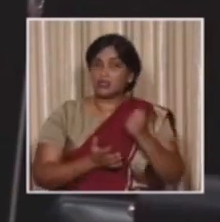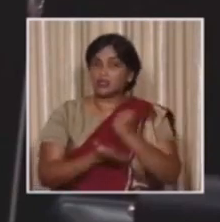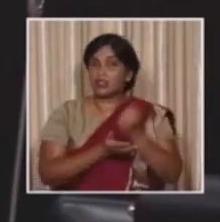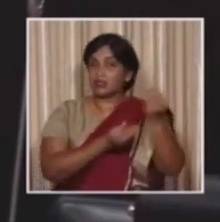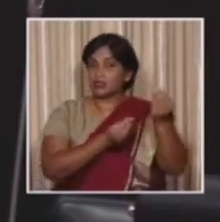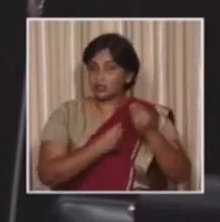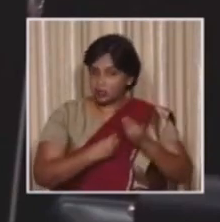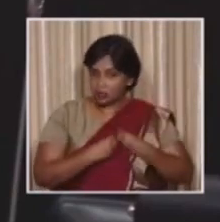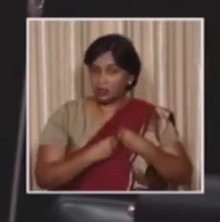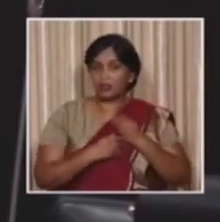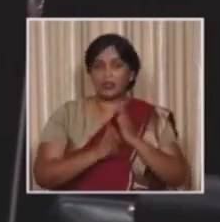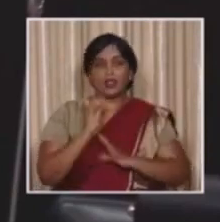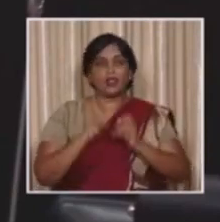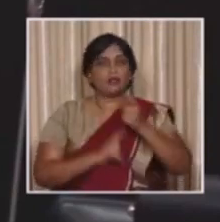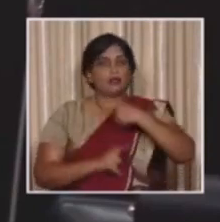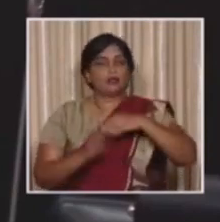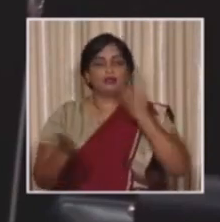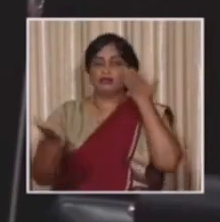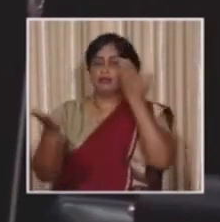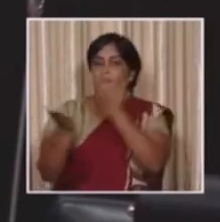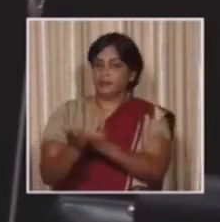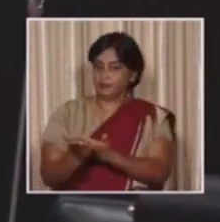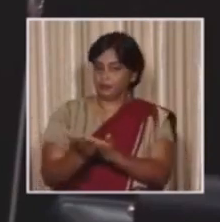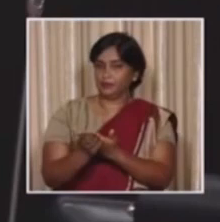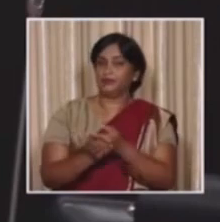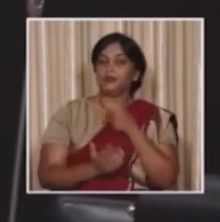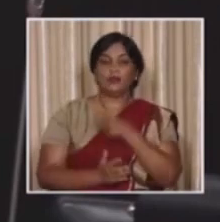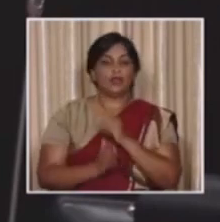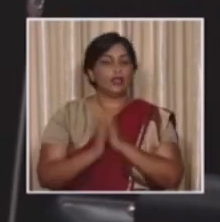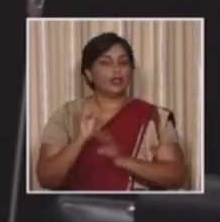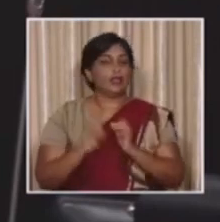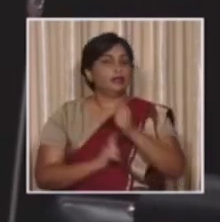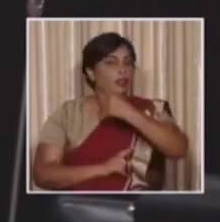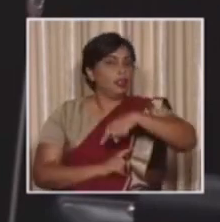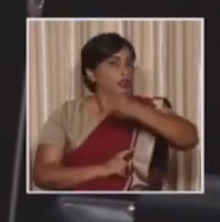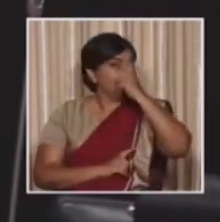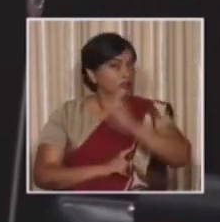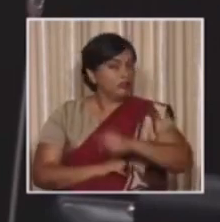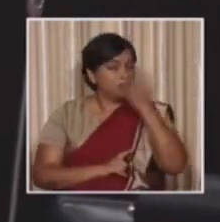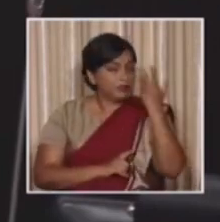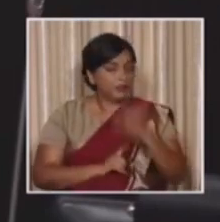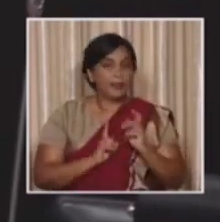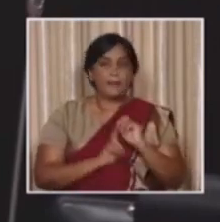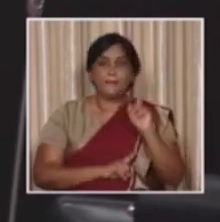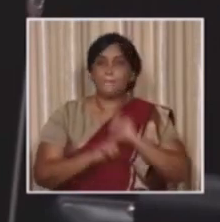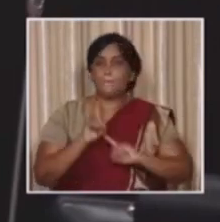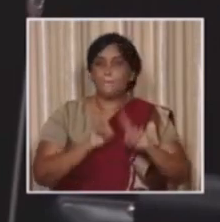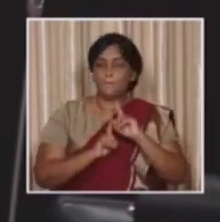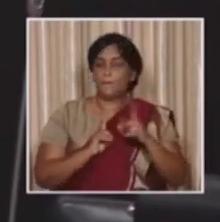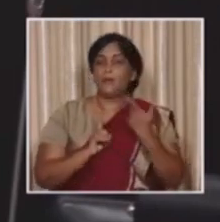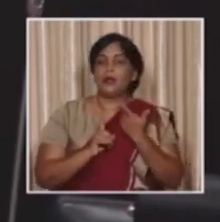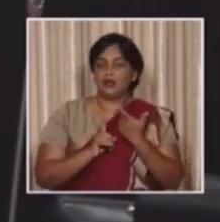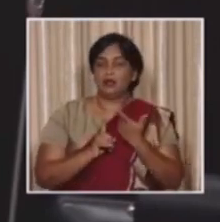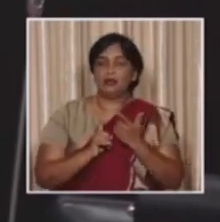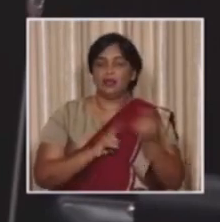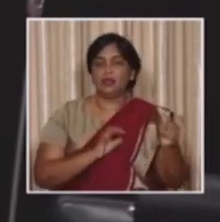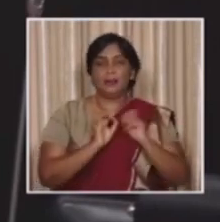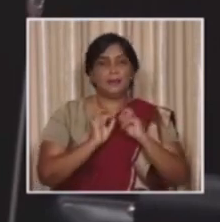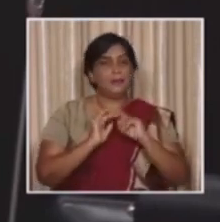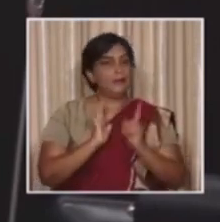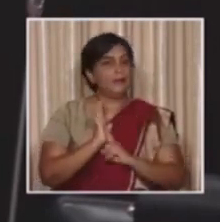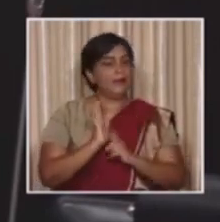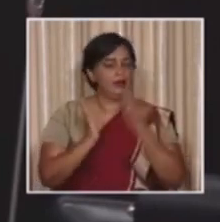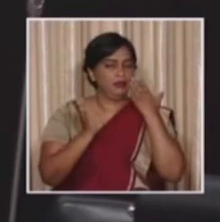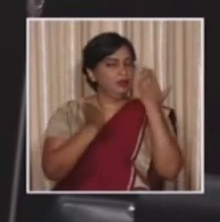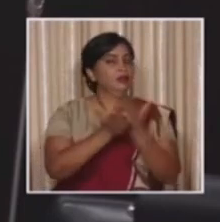என நீதியமைச்சர் விஜயதாச ராஜபக்ச தெரிவித்துள்ளார். நாடாளுமன்றம் சபாநாயகர் மகிந்தயாப்பா அபேவர்தன தலைமையில் கூடிய போதே